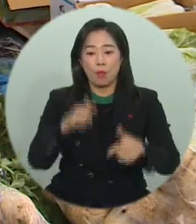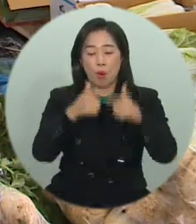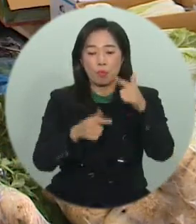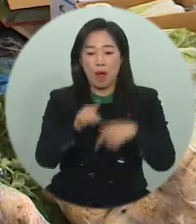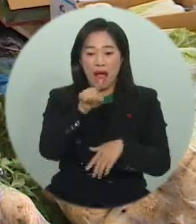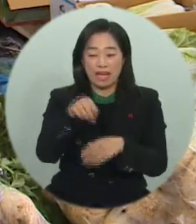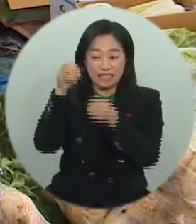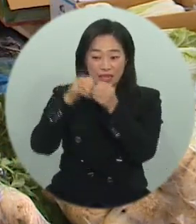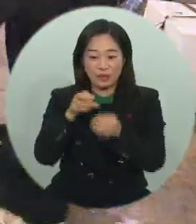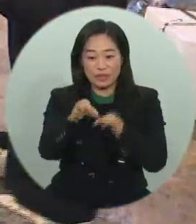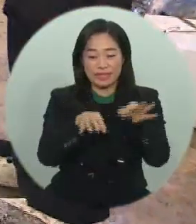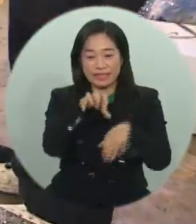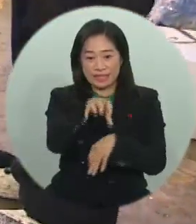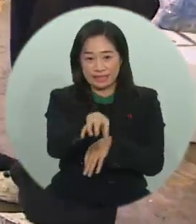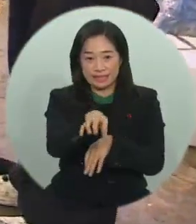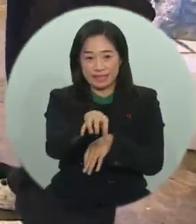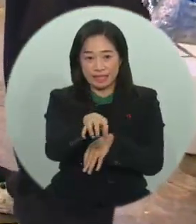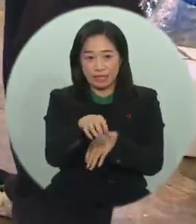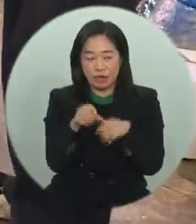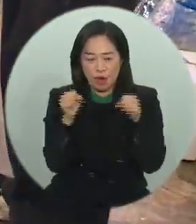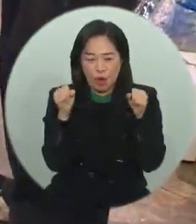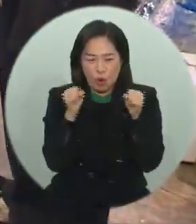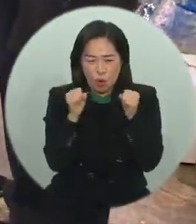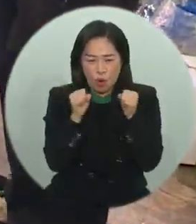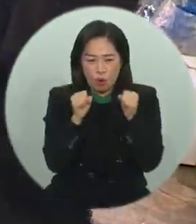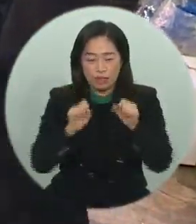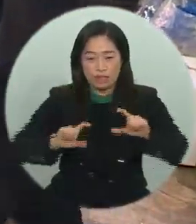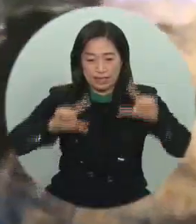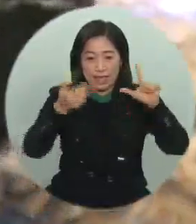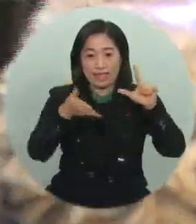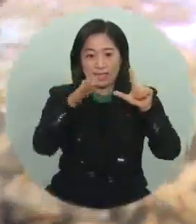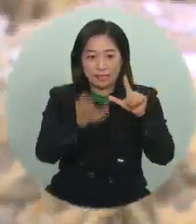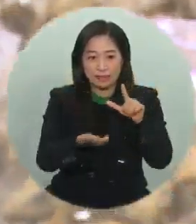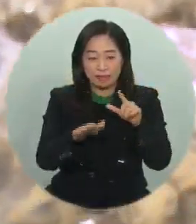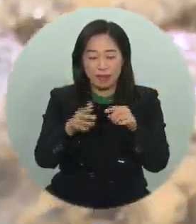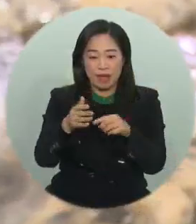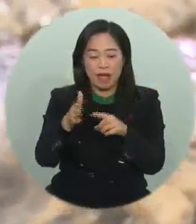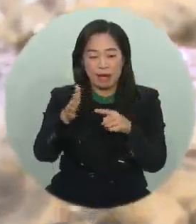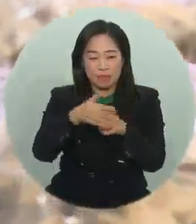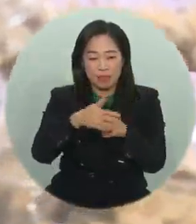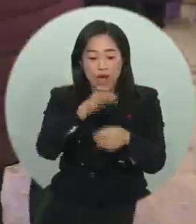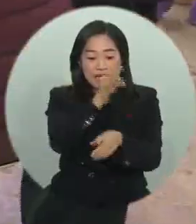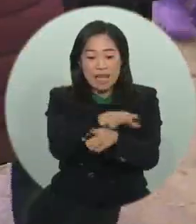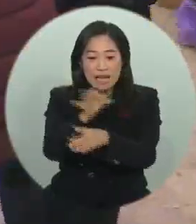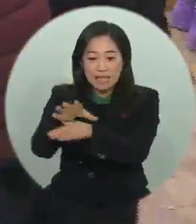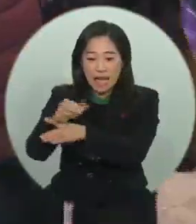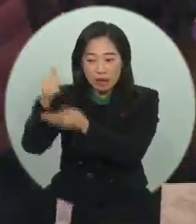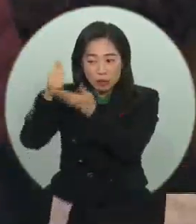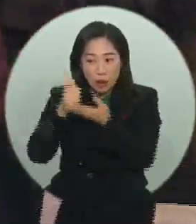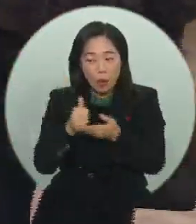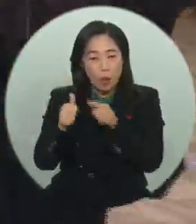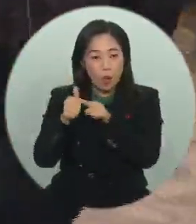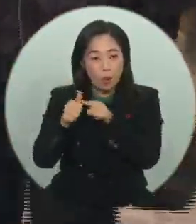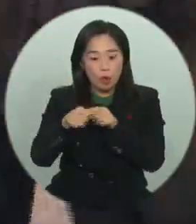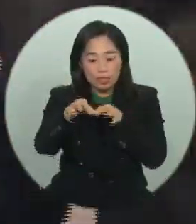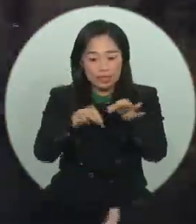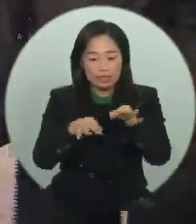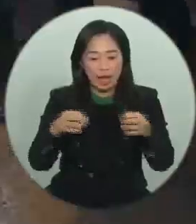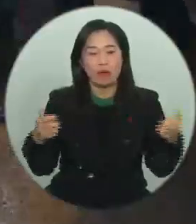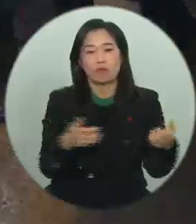목포의 한 전통시장. 추위가 기승을 부리는 날씨지만 수산물을 사기 위해 나온 손님들로 시장이